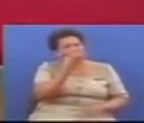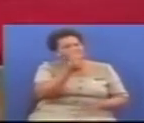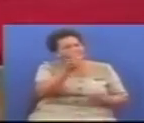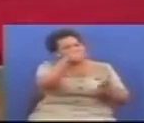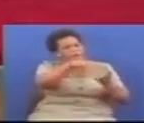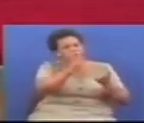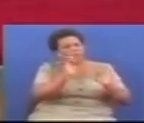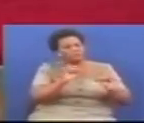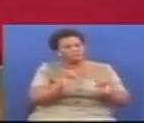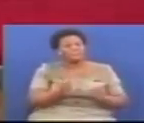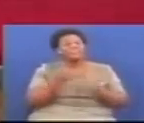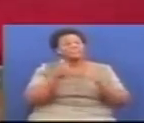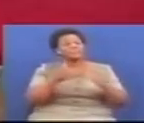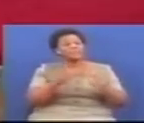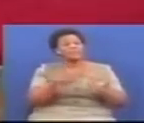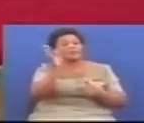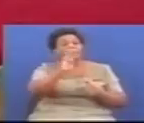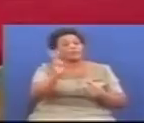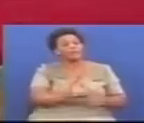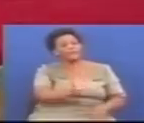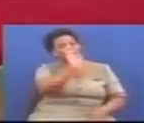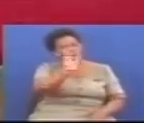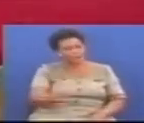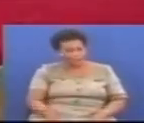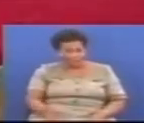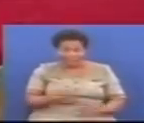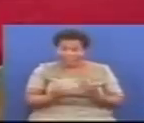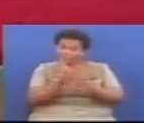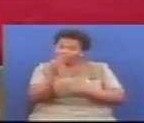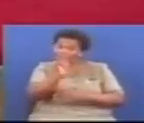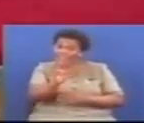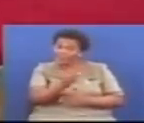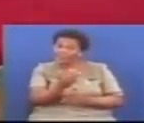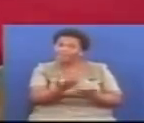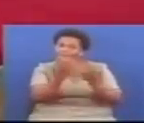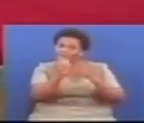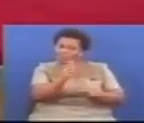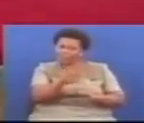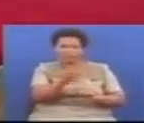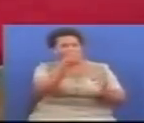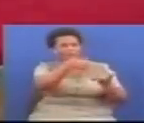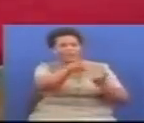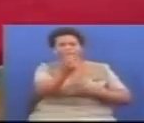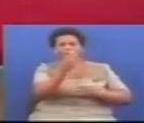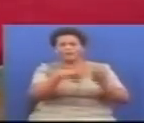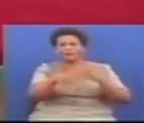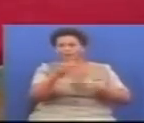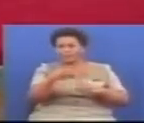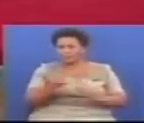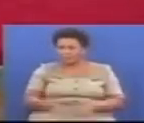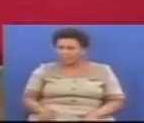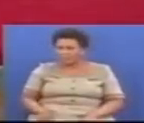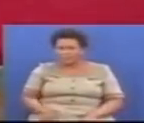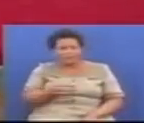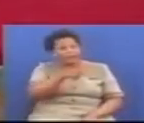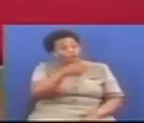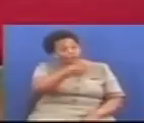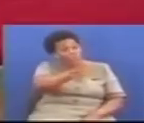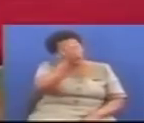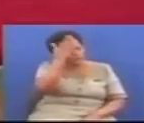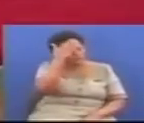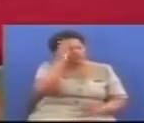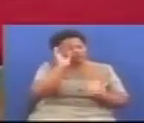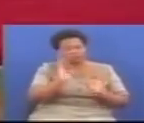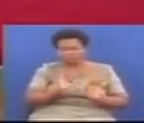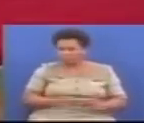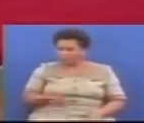mashauri zetu kama utabuni vyanzo vingine vya mapato, wakipata uwezo kulipa watalipa serikali ya jezuia kabisa. Lakini hakuna ubaguzi, na wenye vitu wanajua kwamba hawa ni